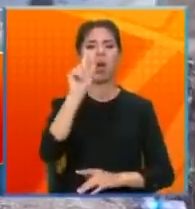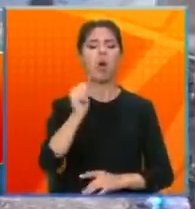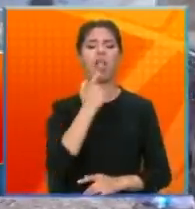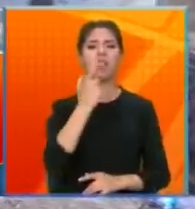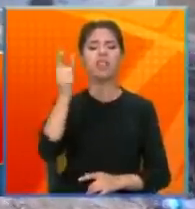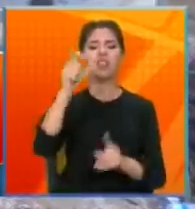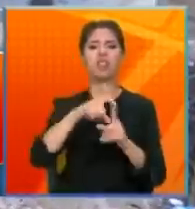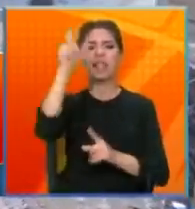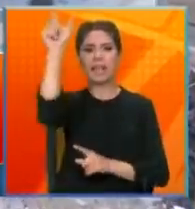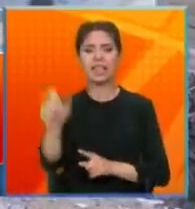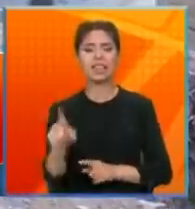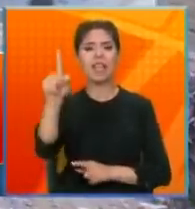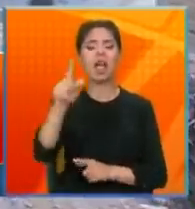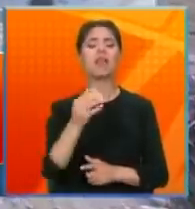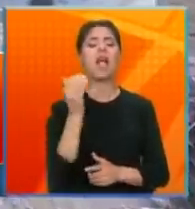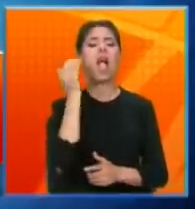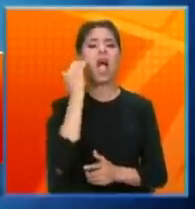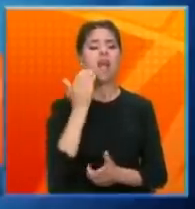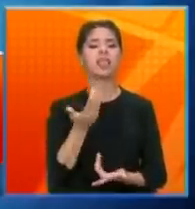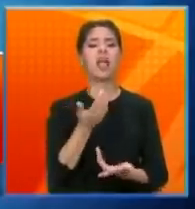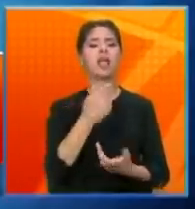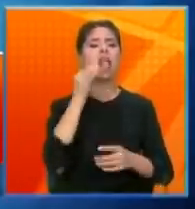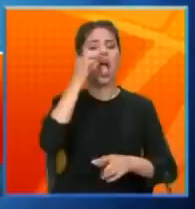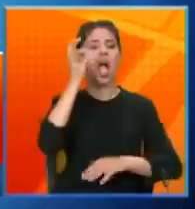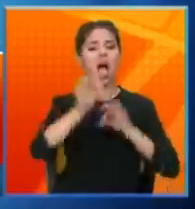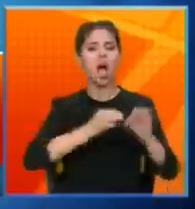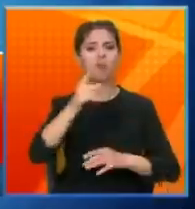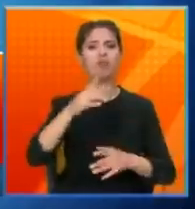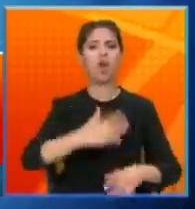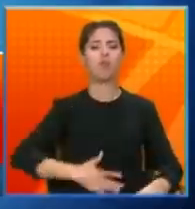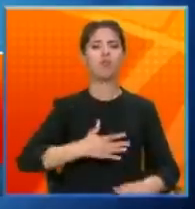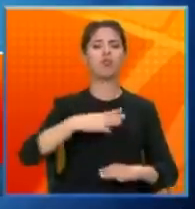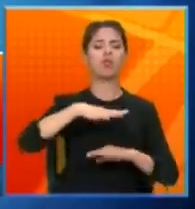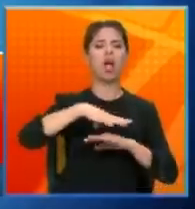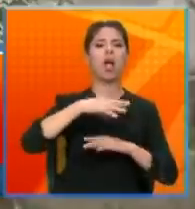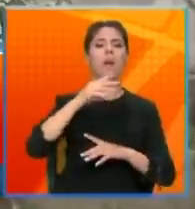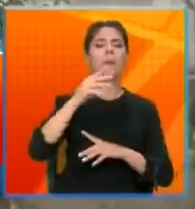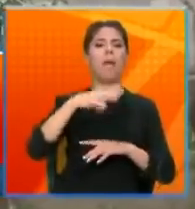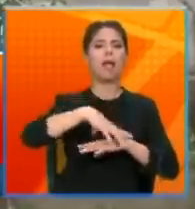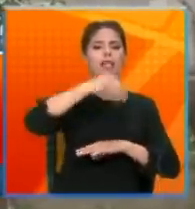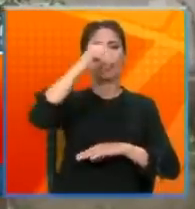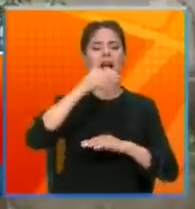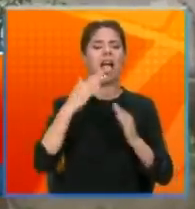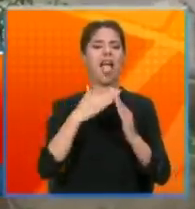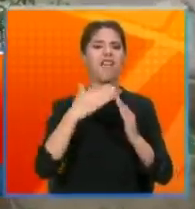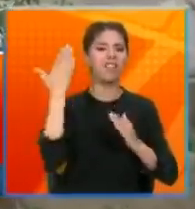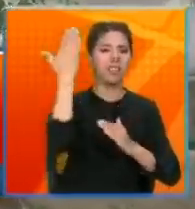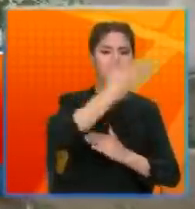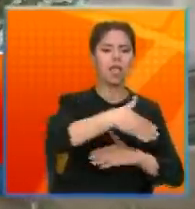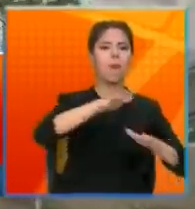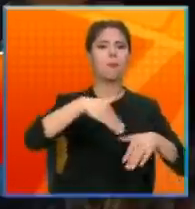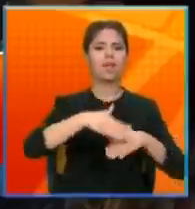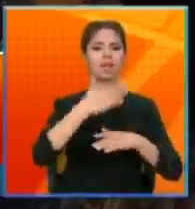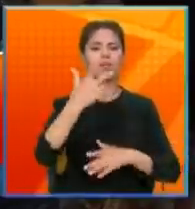16 yaşındaki Derya Bilen, babaanne, amca ve kuzenleriyle Bursa Kestel'deki bağ evine gitmişti. Piknik yaptıkları sırada şiddetli